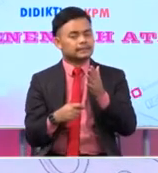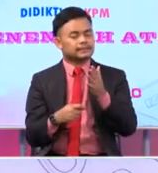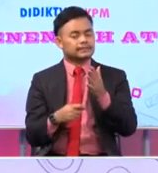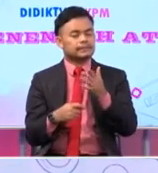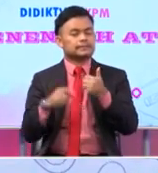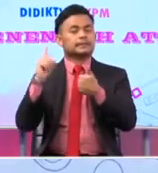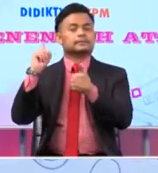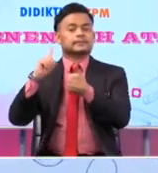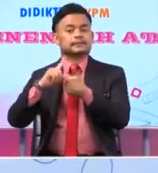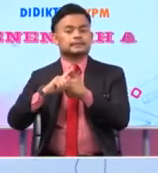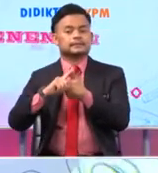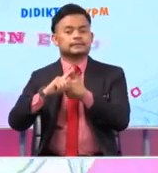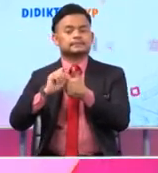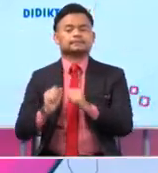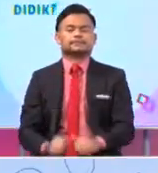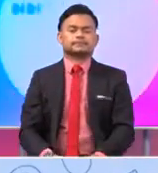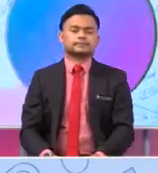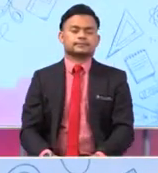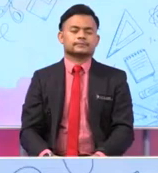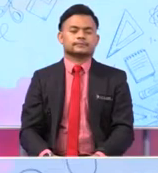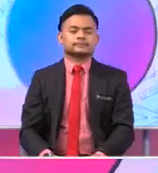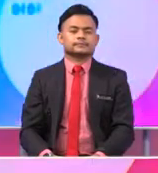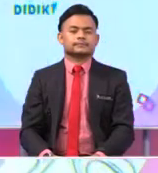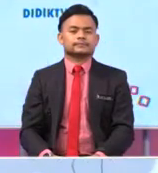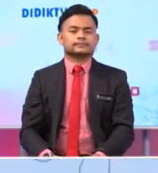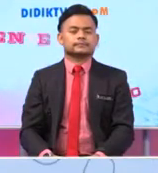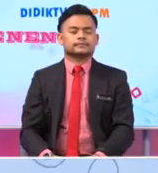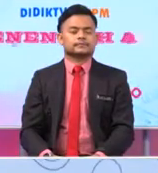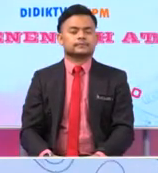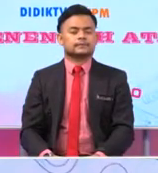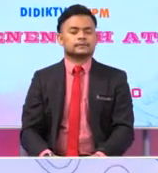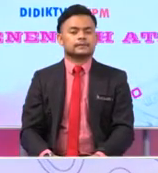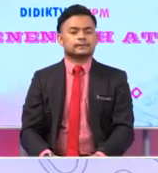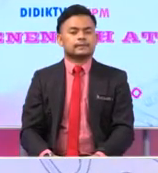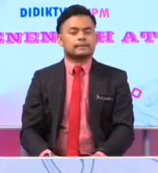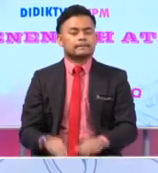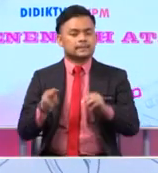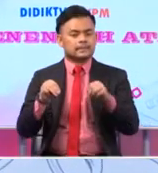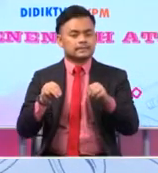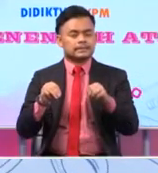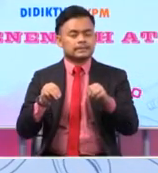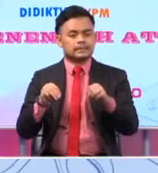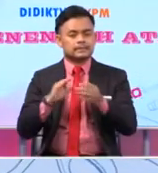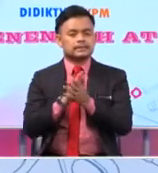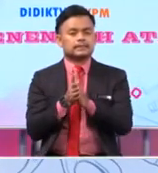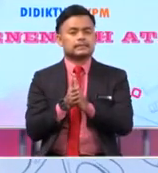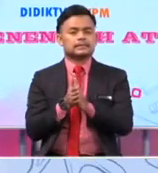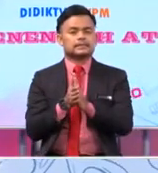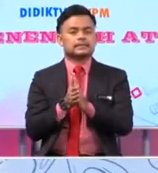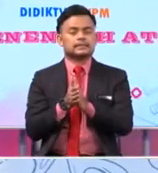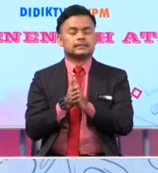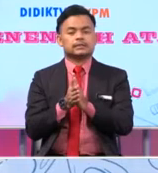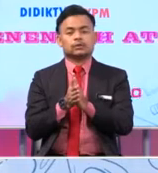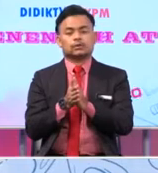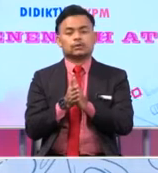mereka the individu these individu kitalah harus menjadi seorang yang berani mungkin dinilai keberagaman diri